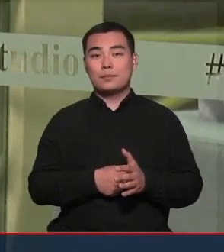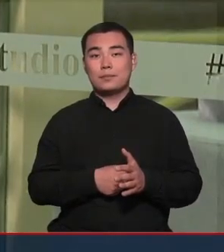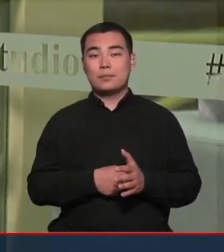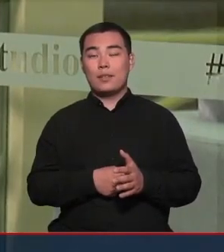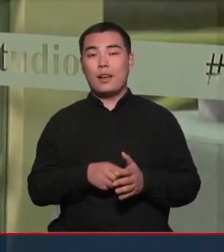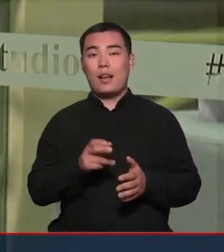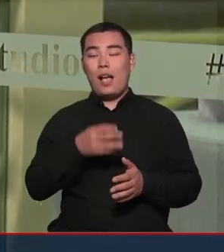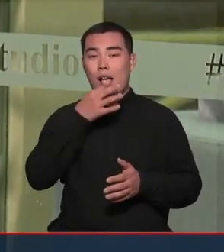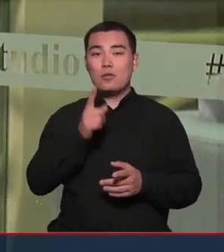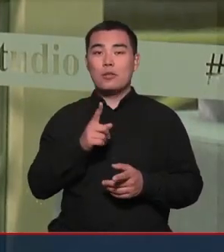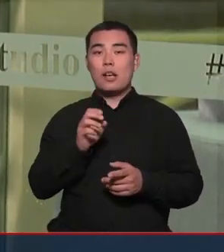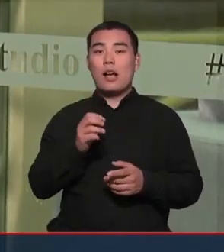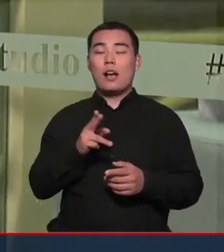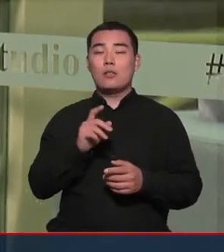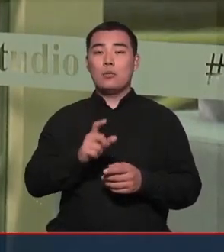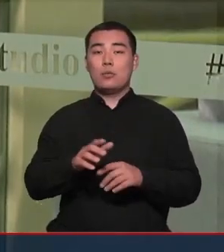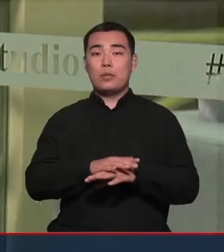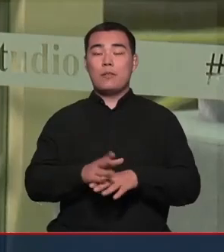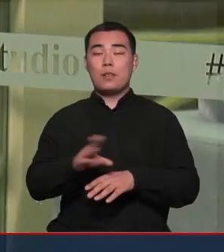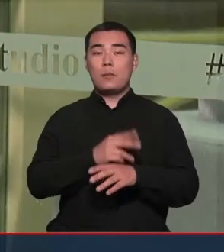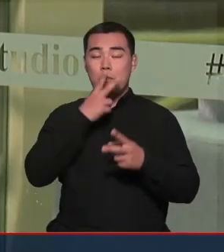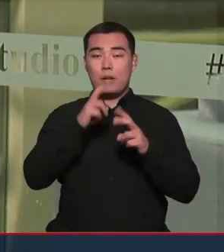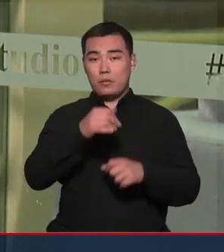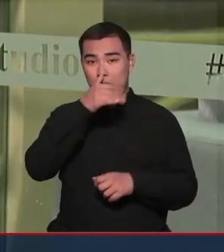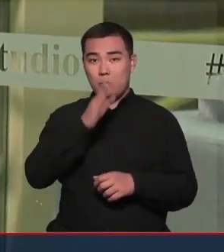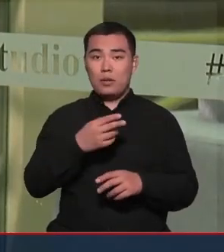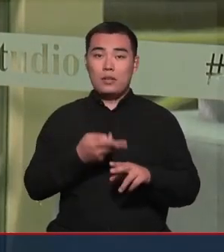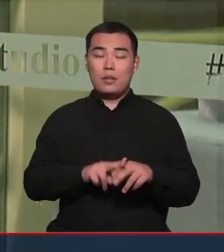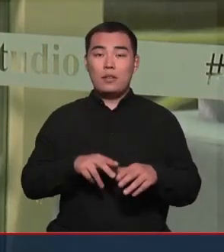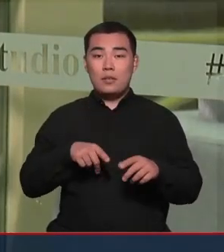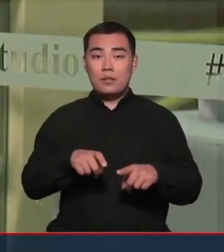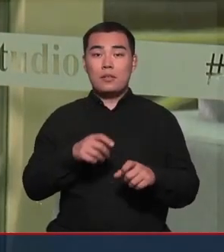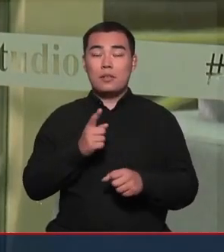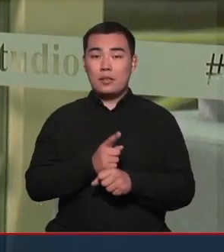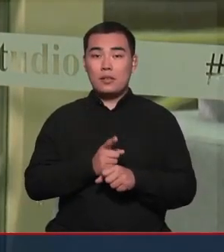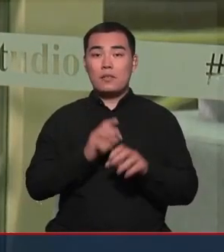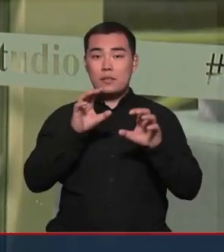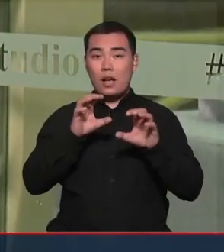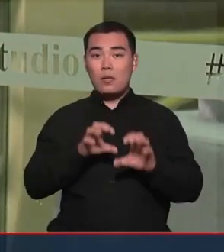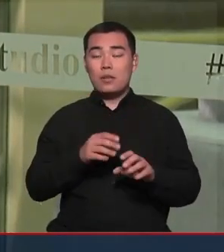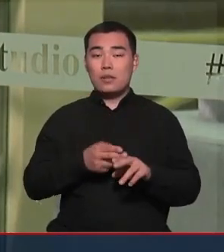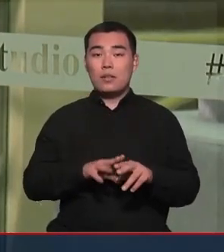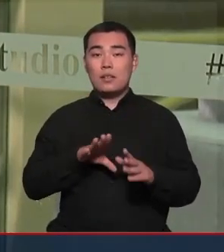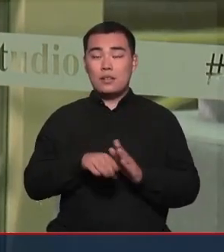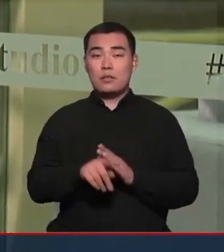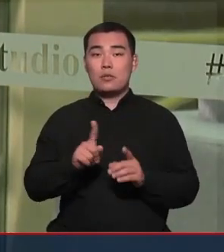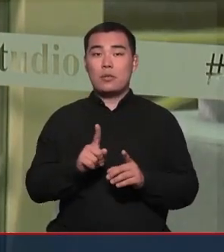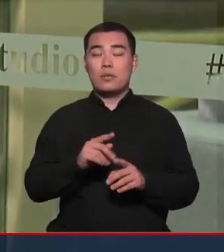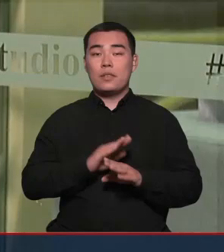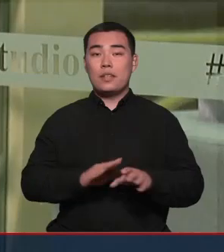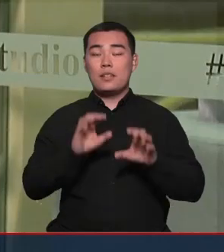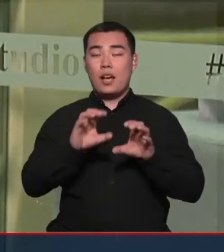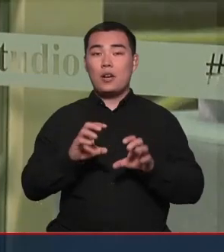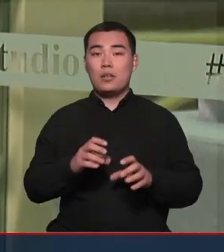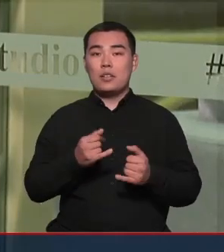қалай айтайын, қаншама жолаушылар ішінде барғанын тексере алмаймыз. Бізді олар кіргізбейді. Заң бойынша, ну, олар айтады, заң бойынша